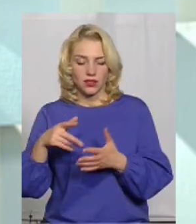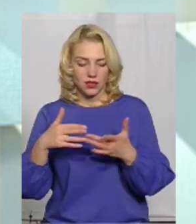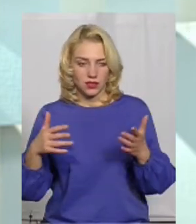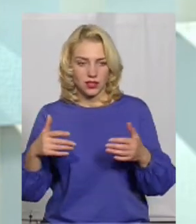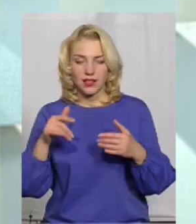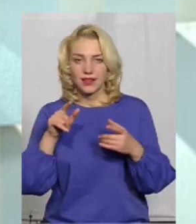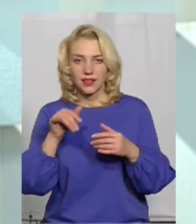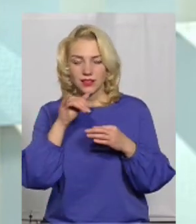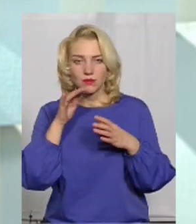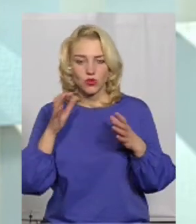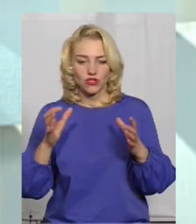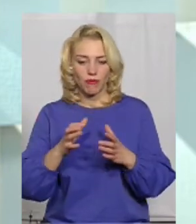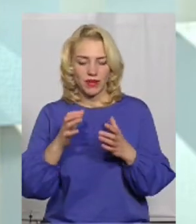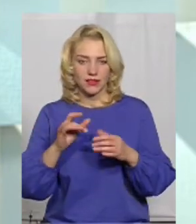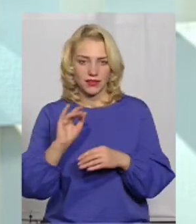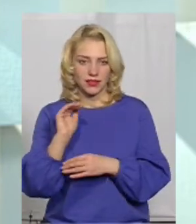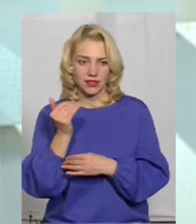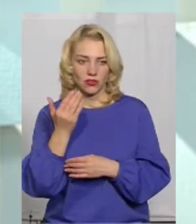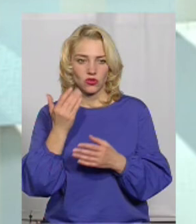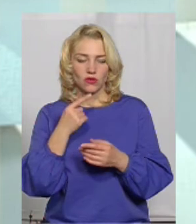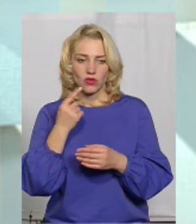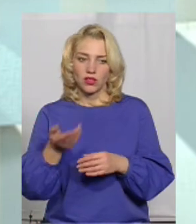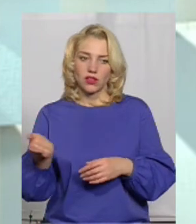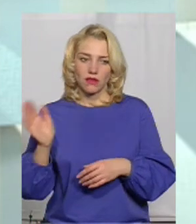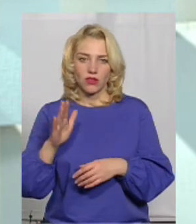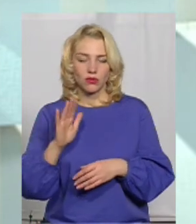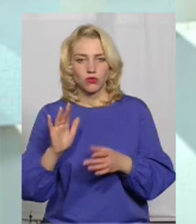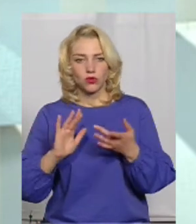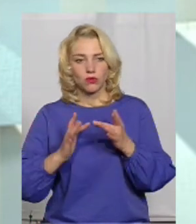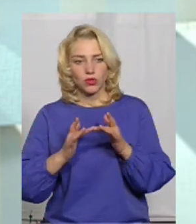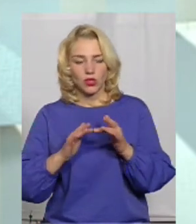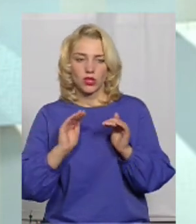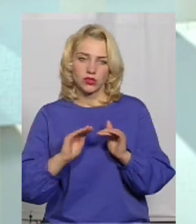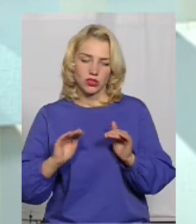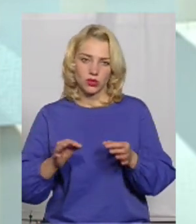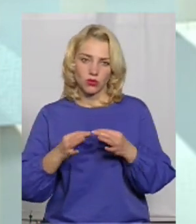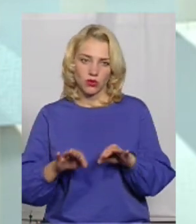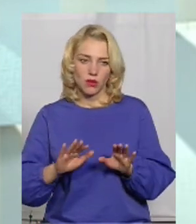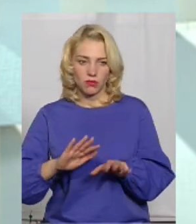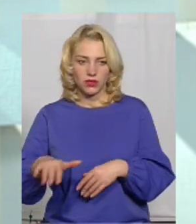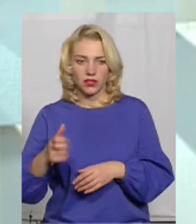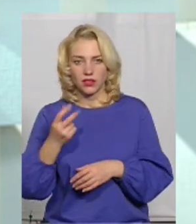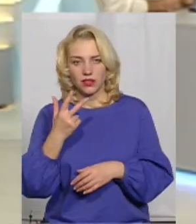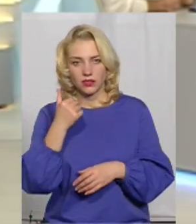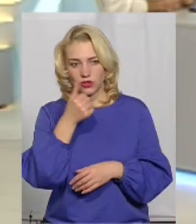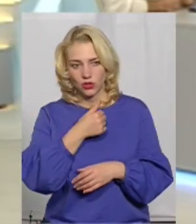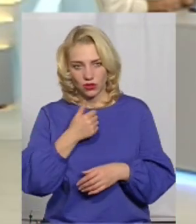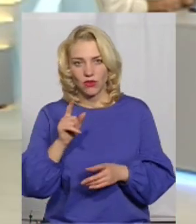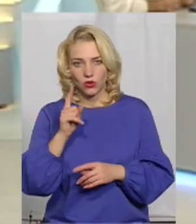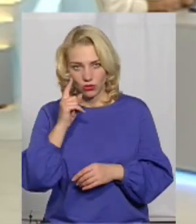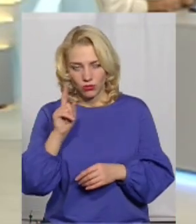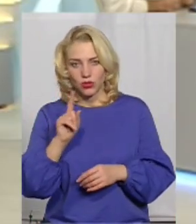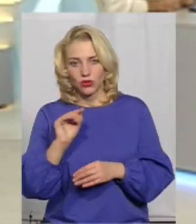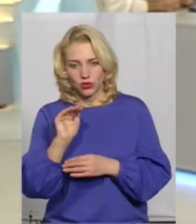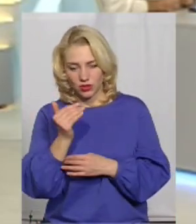решта. Ти не зможеш вберегти дитину, якщо от там кажуть, давайте будемо соціальні мережі дітям дозволяти після 13 років. Ви думаєте, що